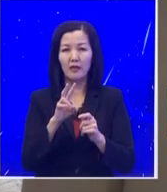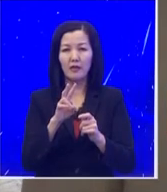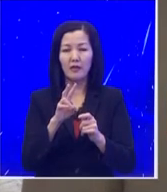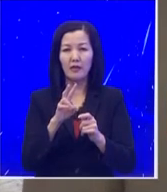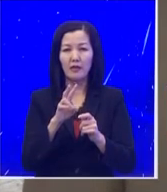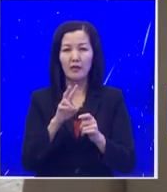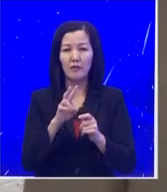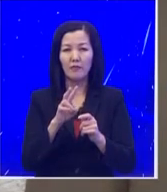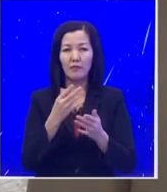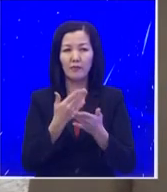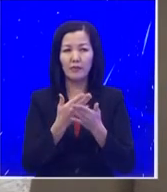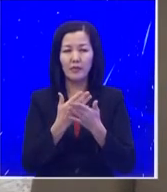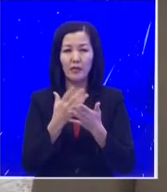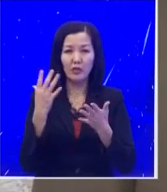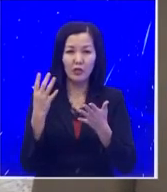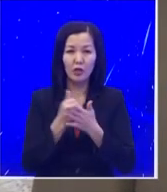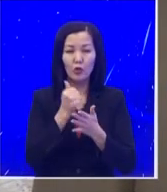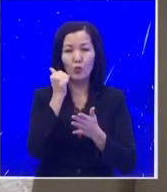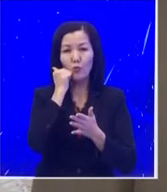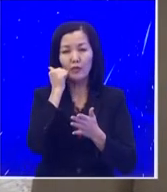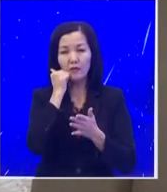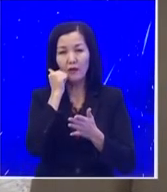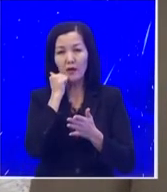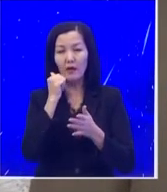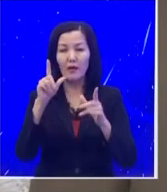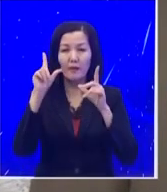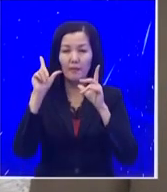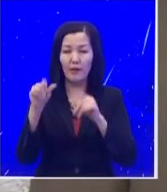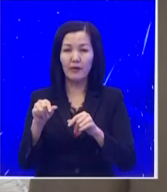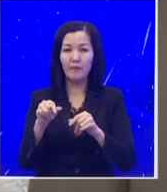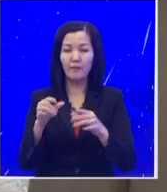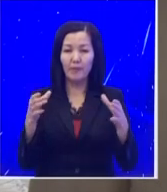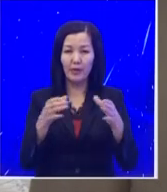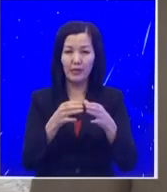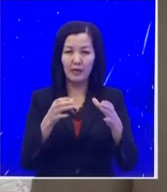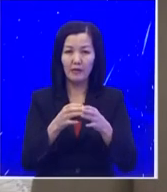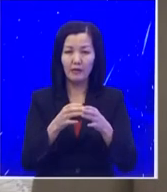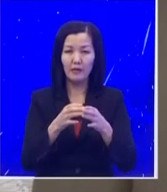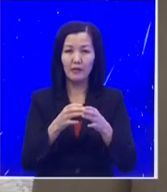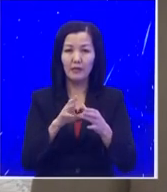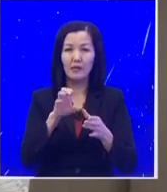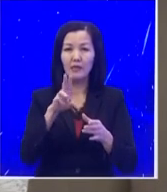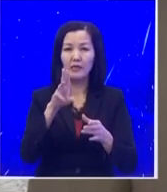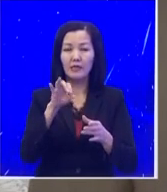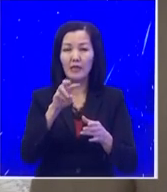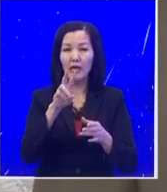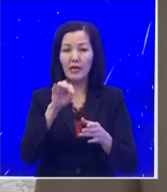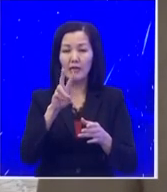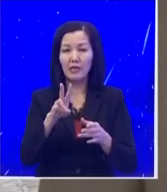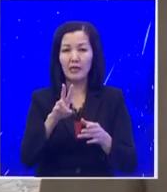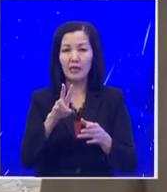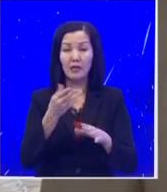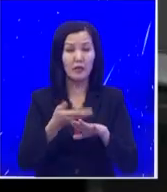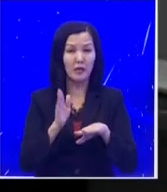дәрежеге жету, Москвадан өту, орталық партия комитетінен өту Сталиннің заманында бұл қиын